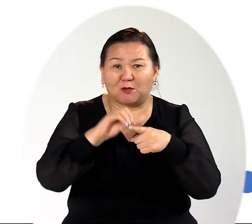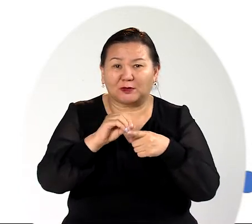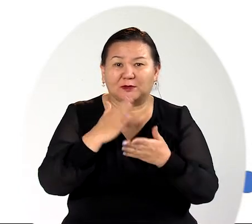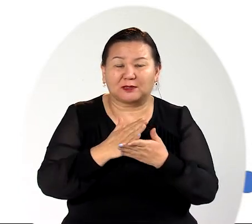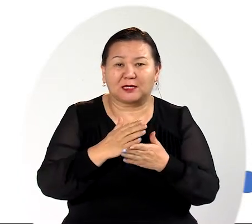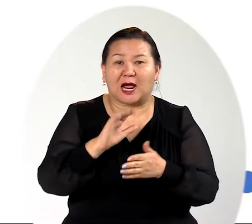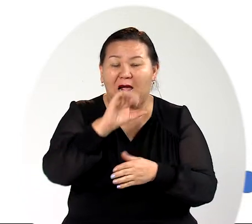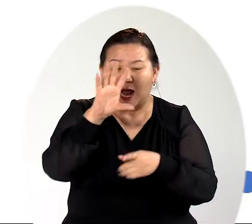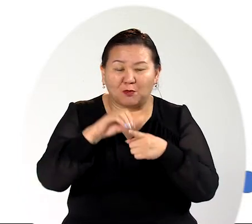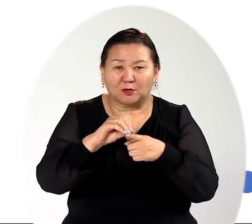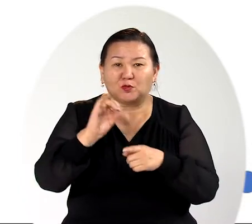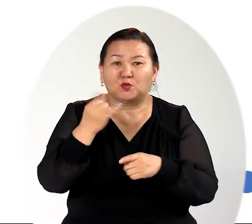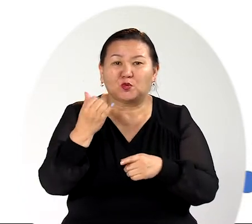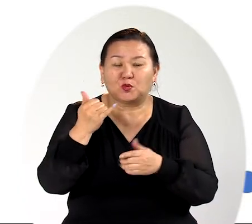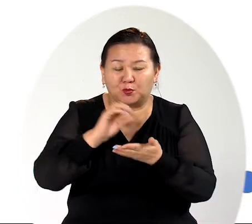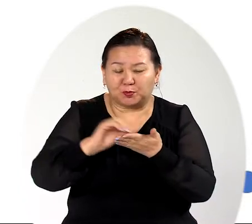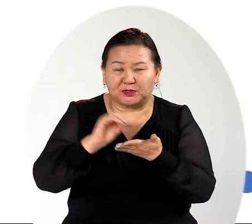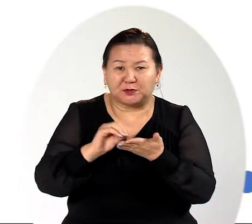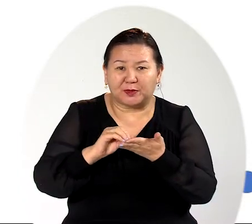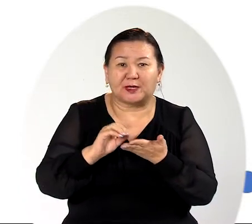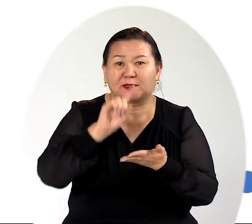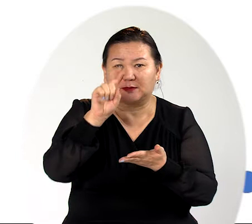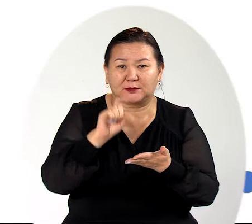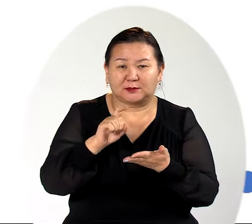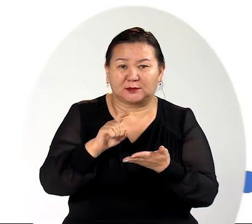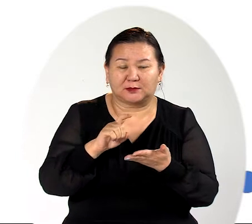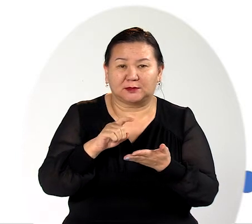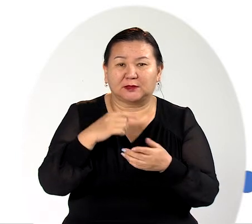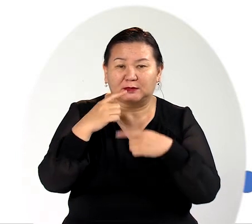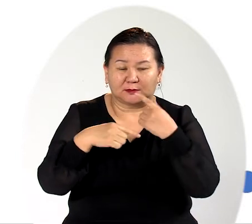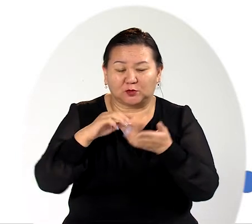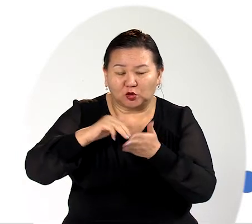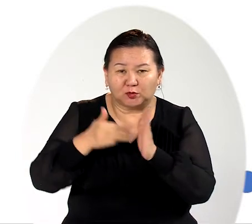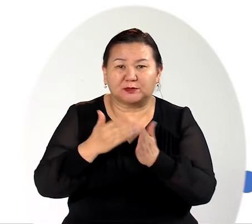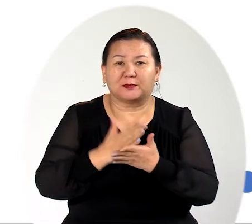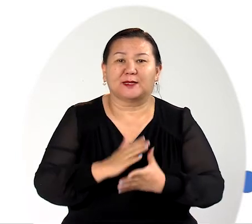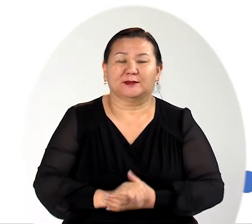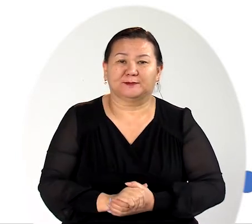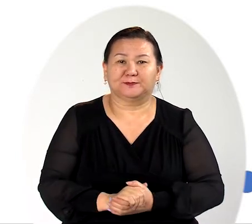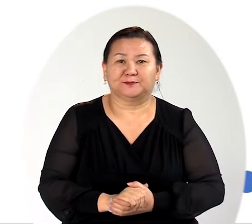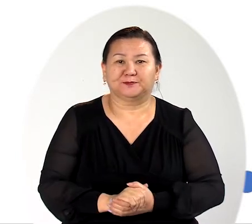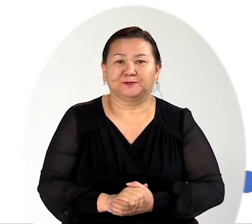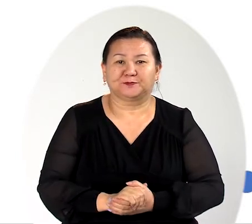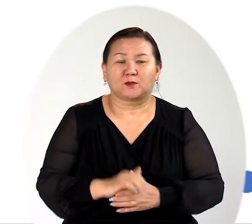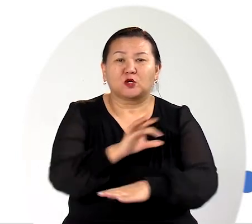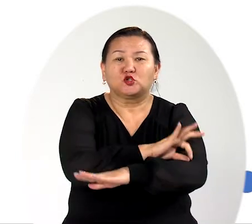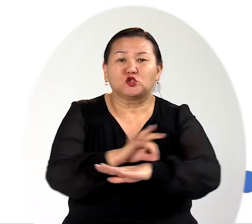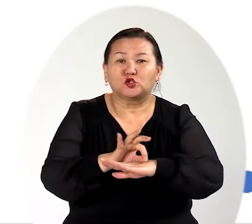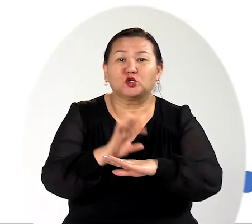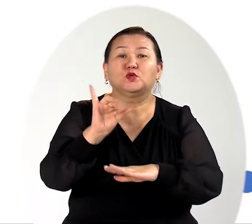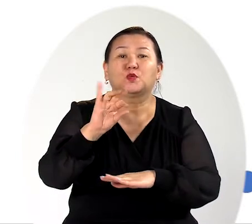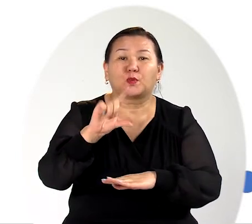тухайн агуулгууд дээр та юу бичих юм бэ гэдгийг бол оруулж өгөхөөр төлөвлөсөн байна. За төсөл гэж юу вэ?